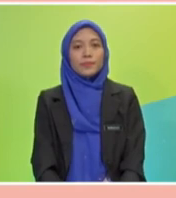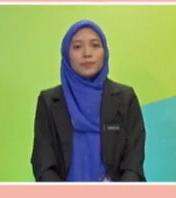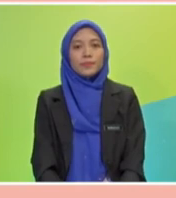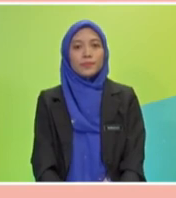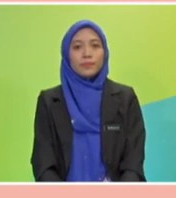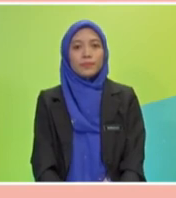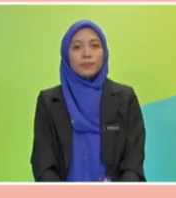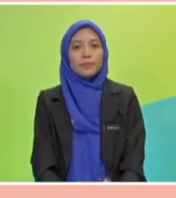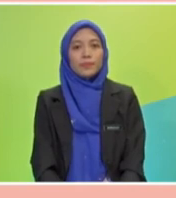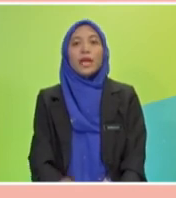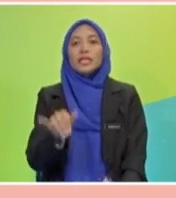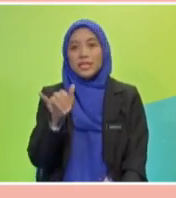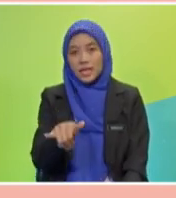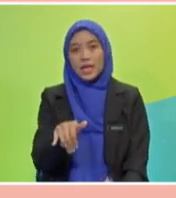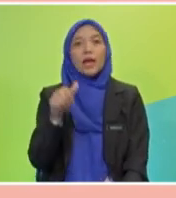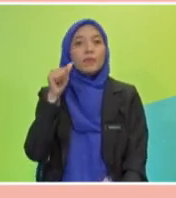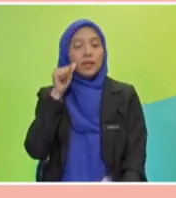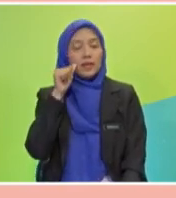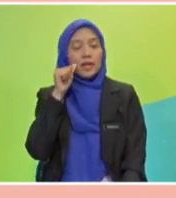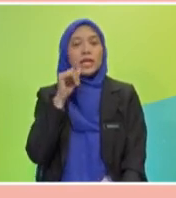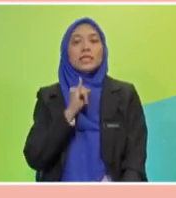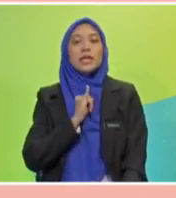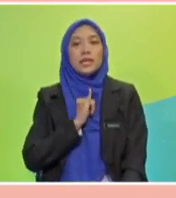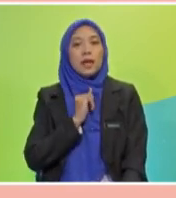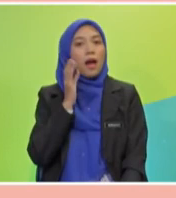Kawan, ya Amira, saya akan